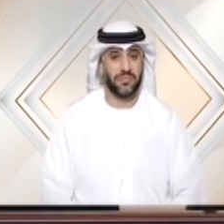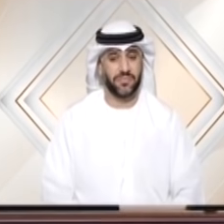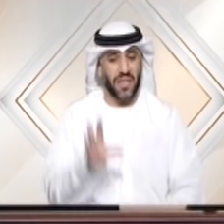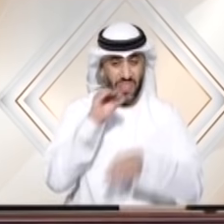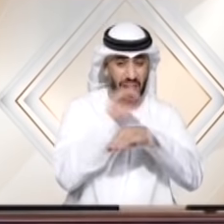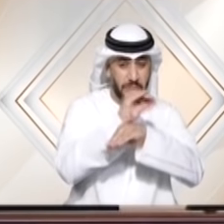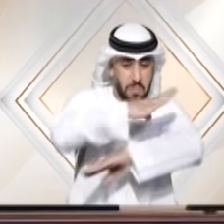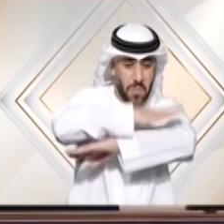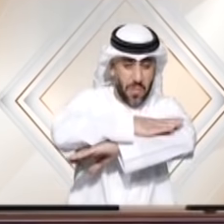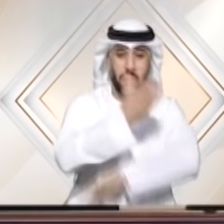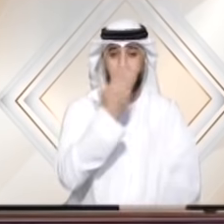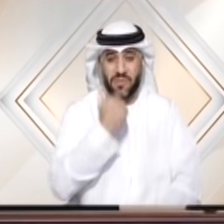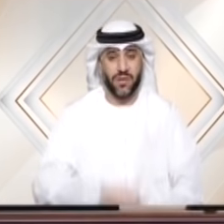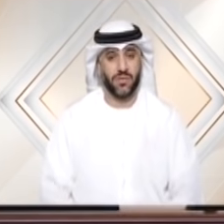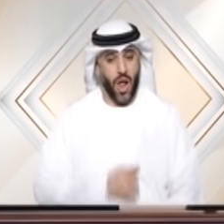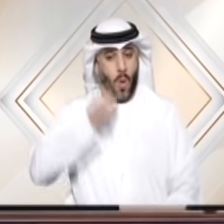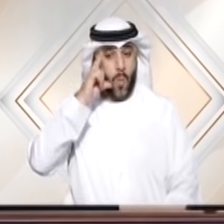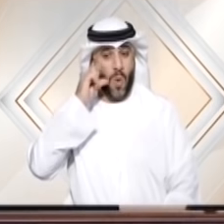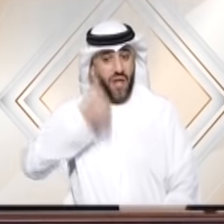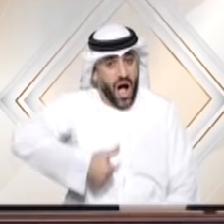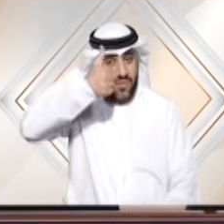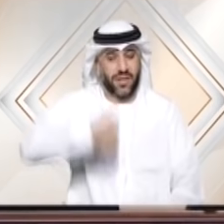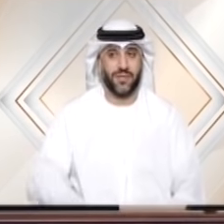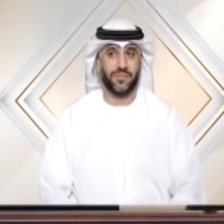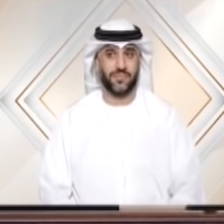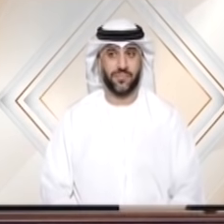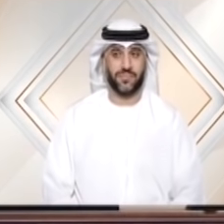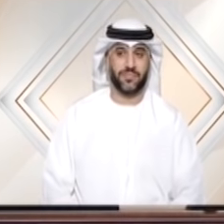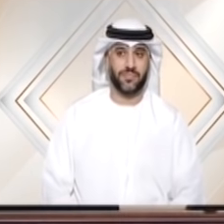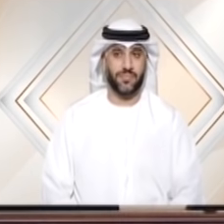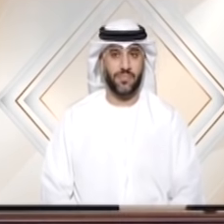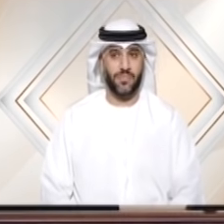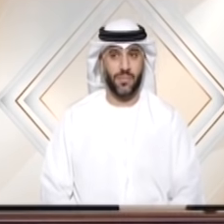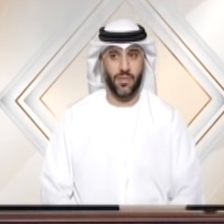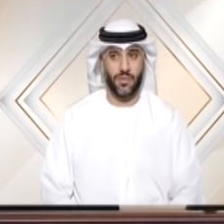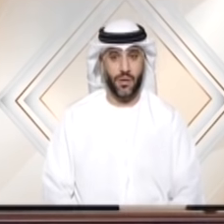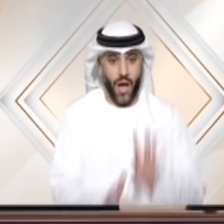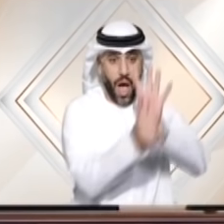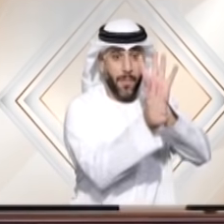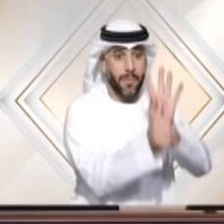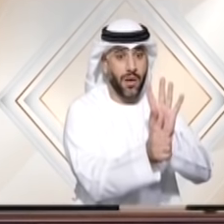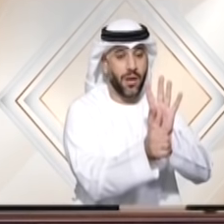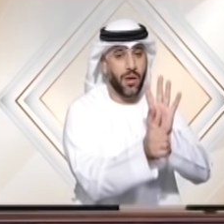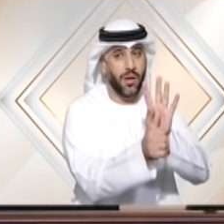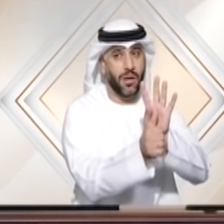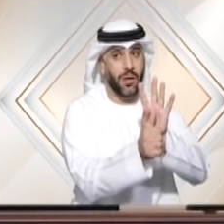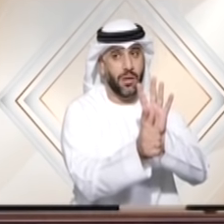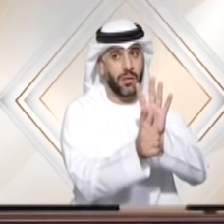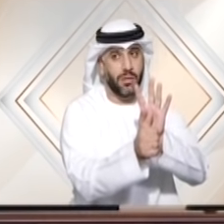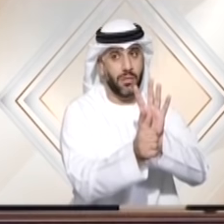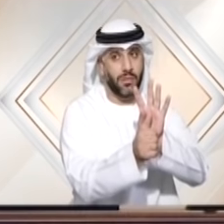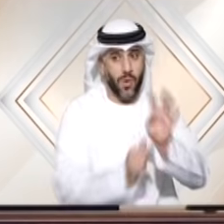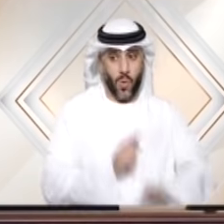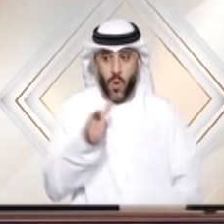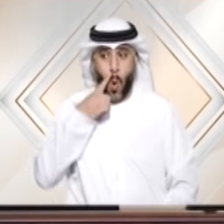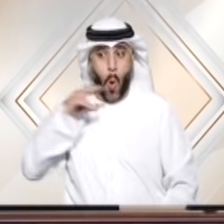الاحتواء، وكانوا يشوفون مرجلة، والله العظيم يعني صارت مواقف آتي الإمام مازي أقول له أقول له مثلا صار معي كذا كذا ورديت على